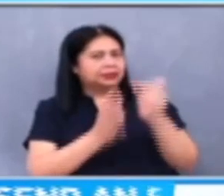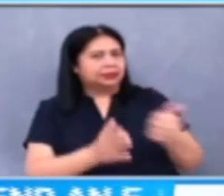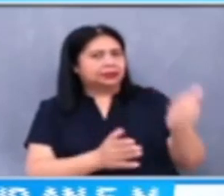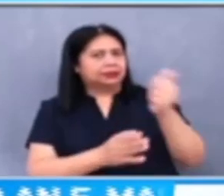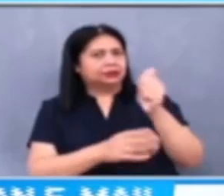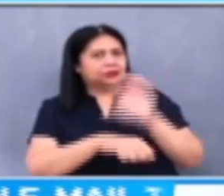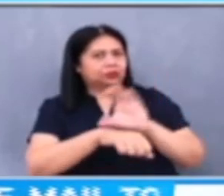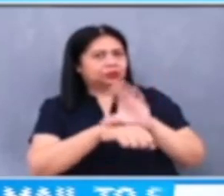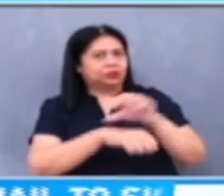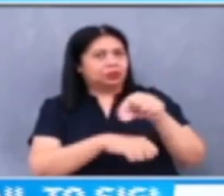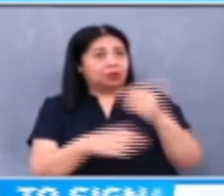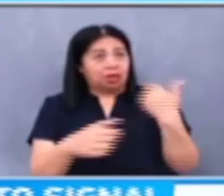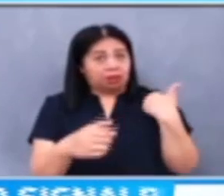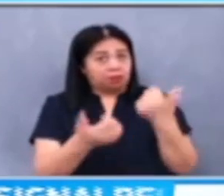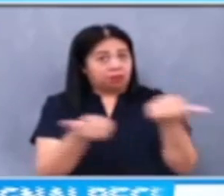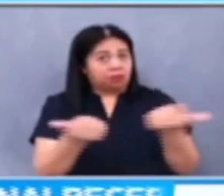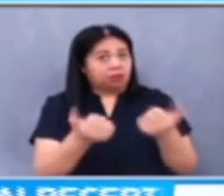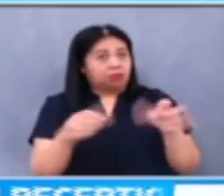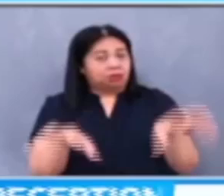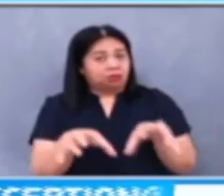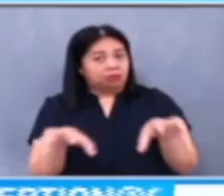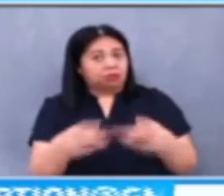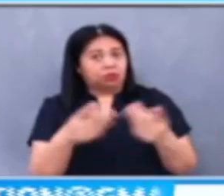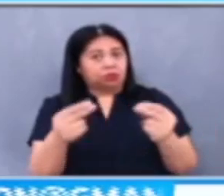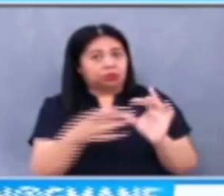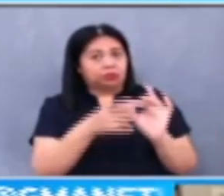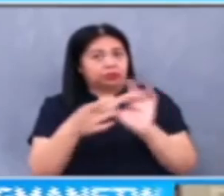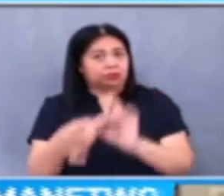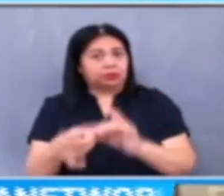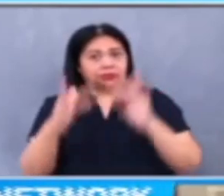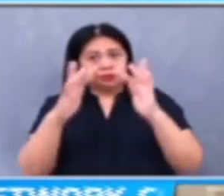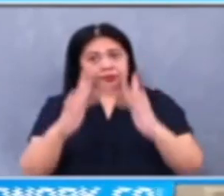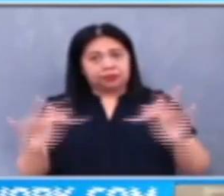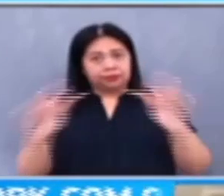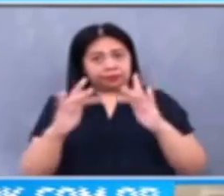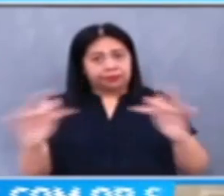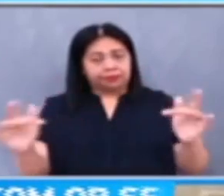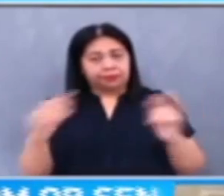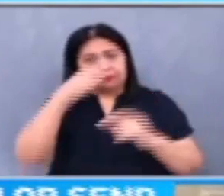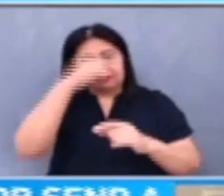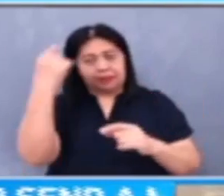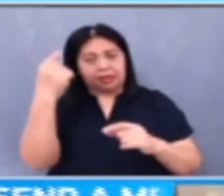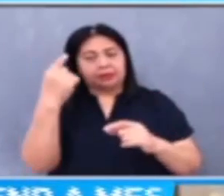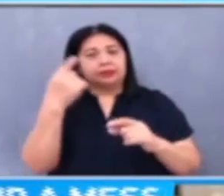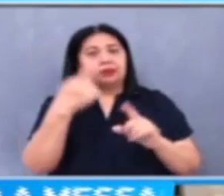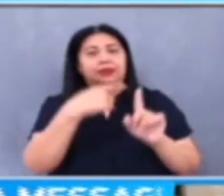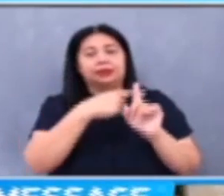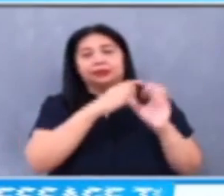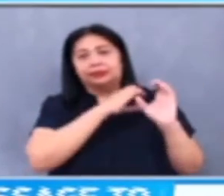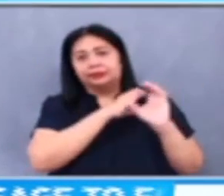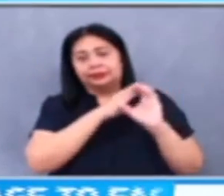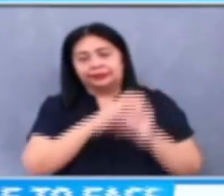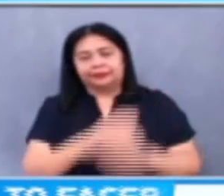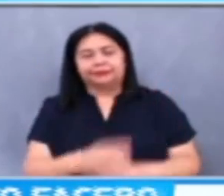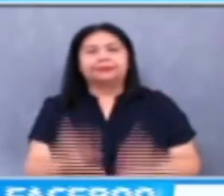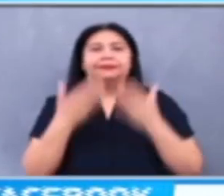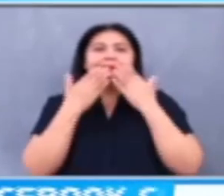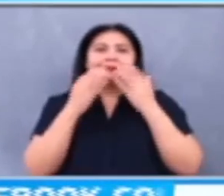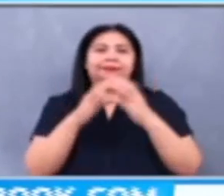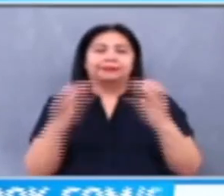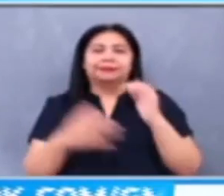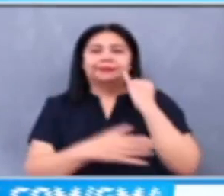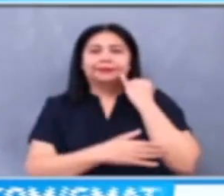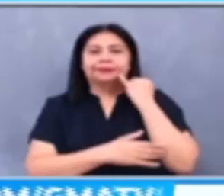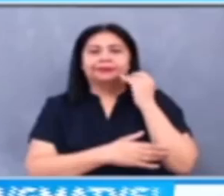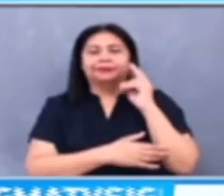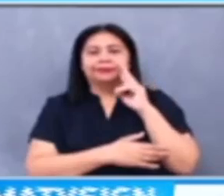iba pang aktibidad na may kinalaman sa kapistahan ng Poong Itim na Nazareno na naapektuhan. Rafi? Okay, maraming salamat sa iyo, Isa Vendanyo Umali